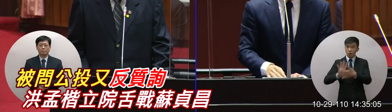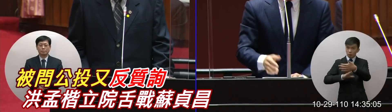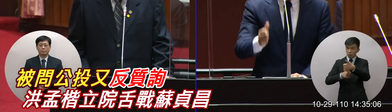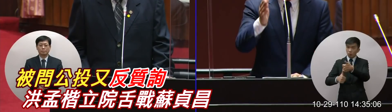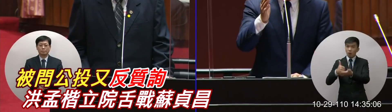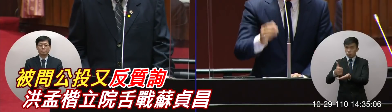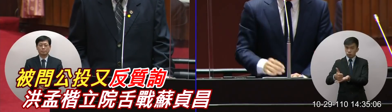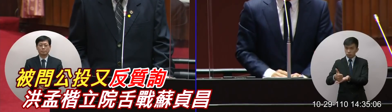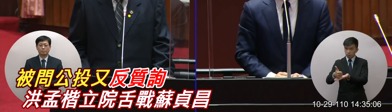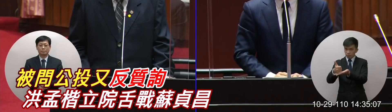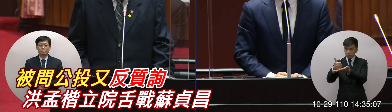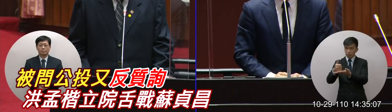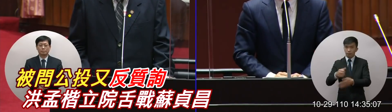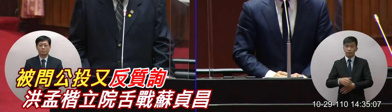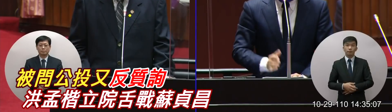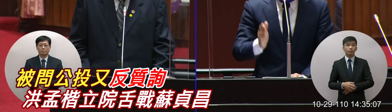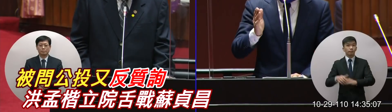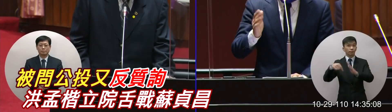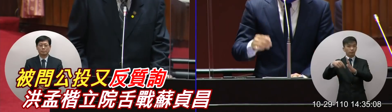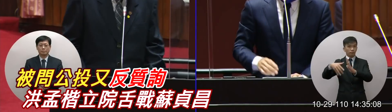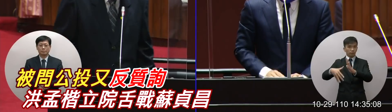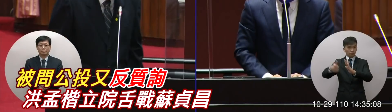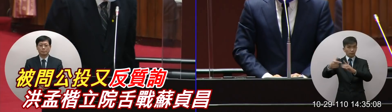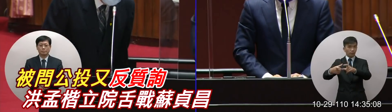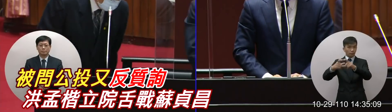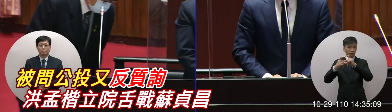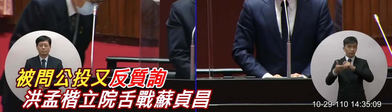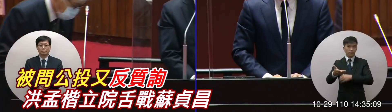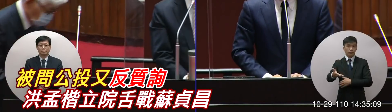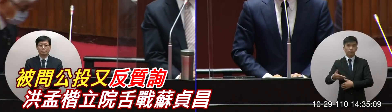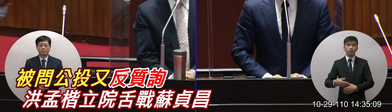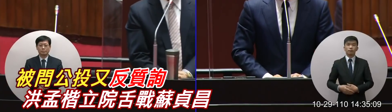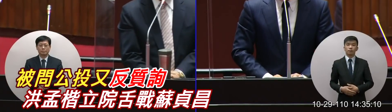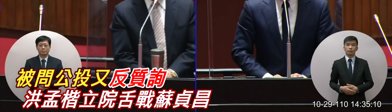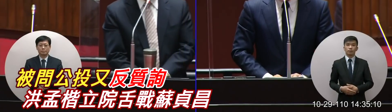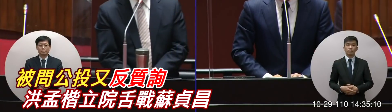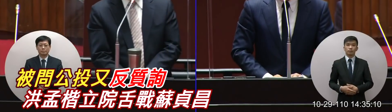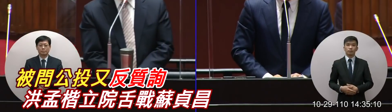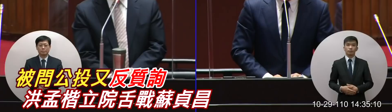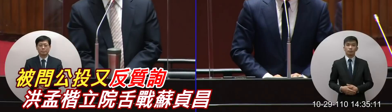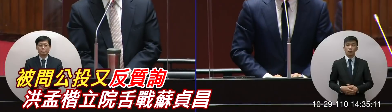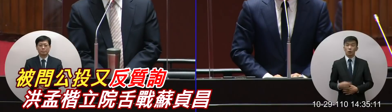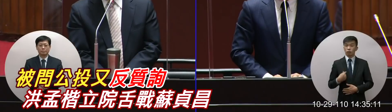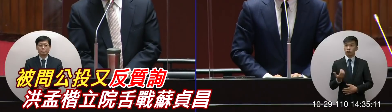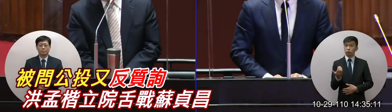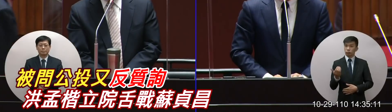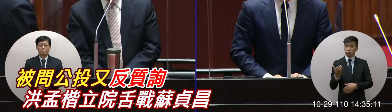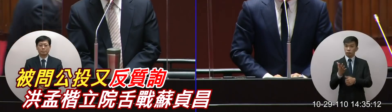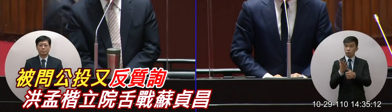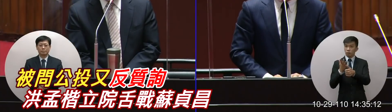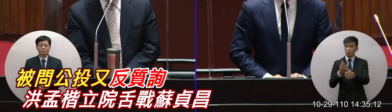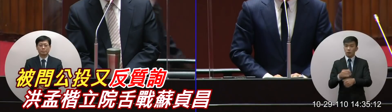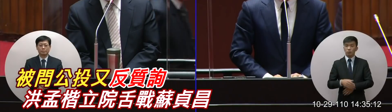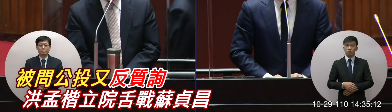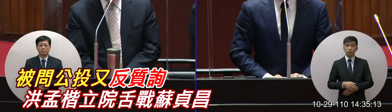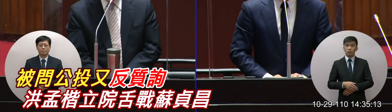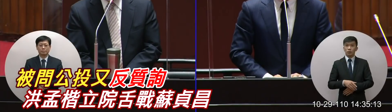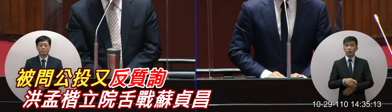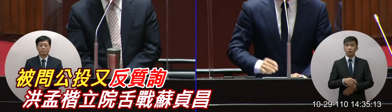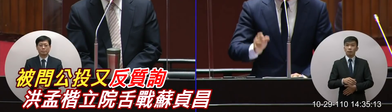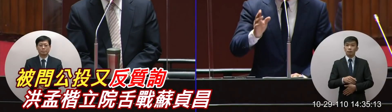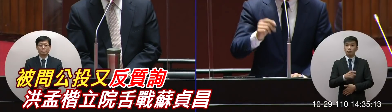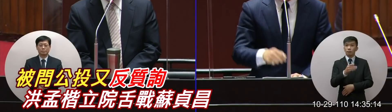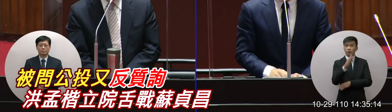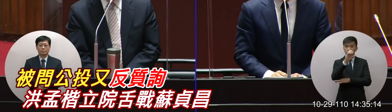回座。好，来院长，院长，既然刚刚有提到哦，政党的活动哦，